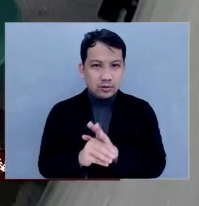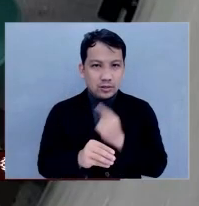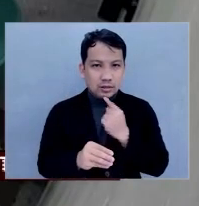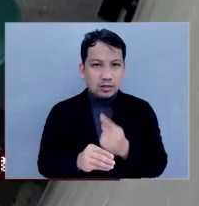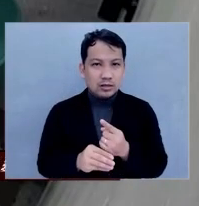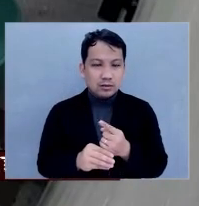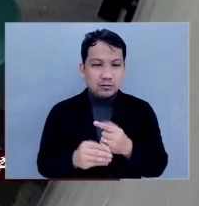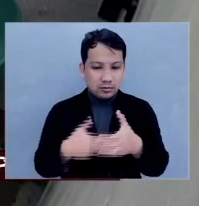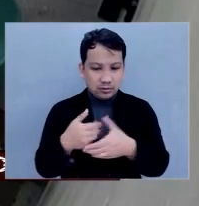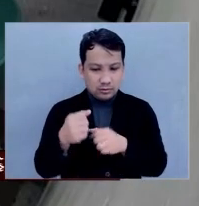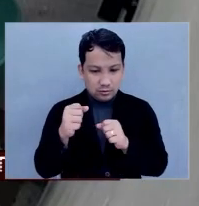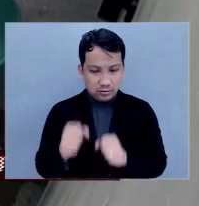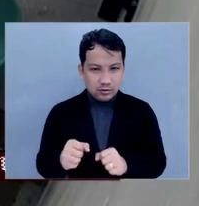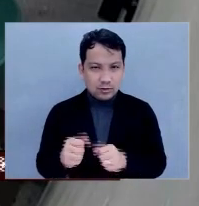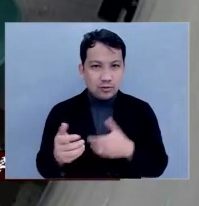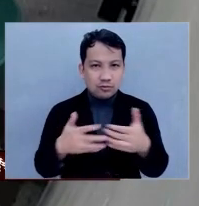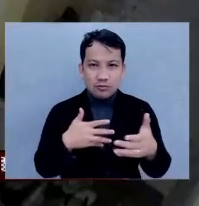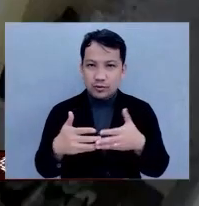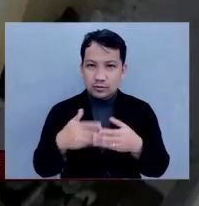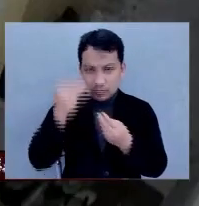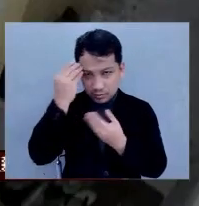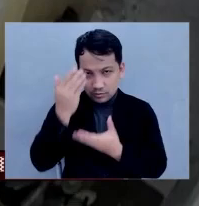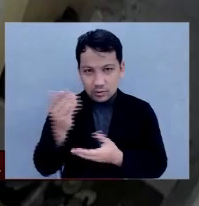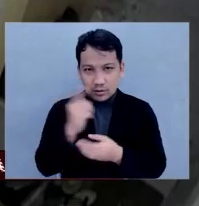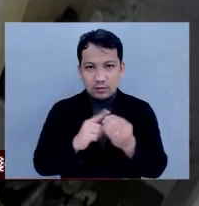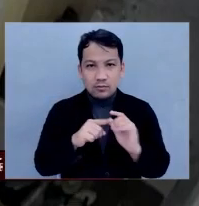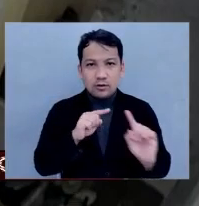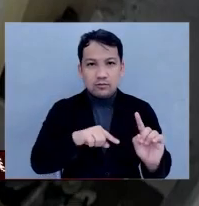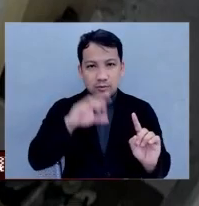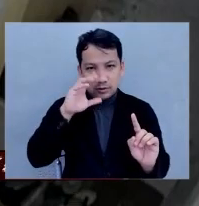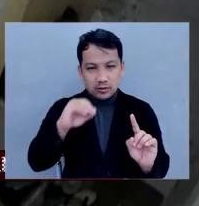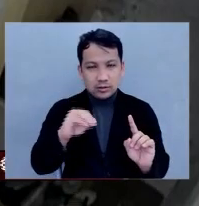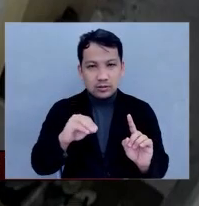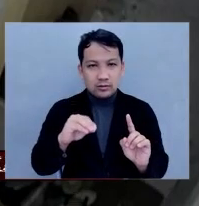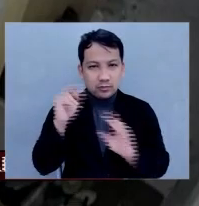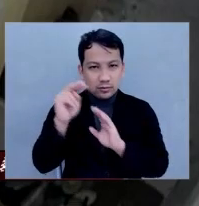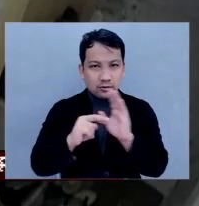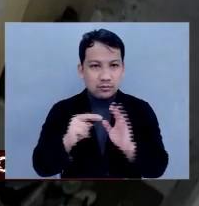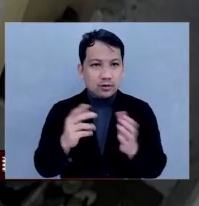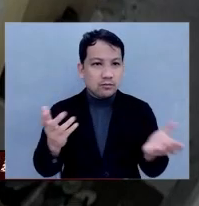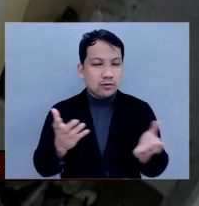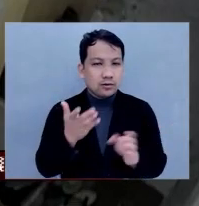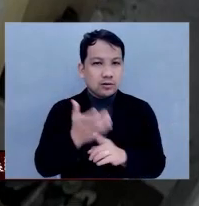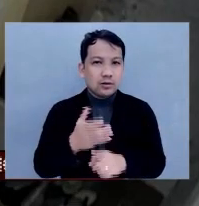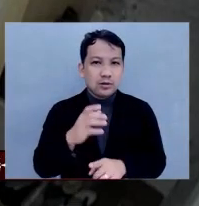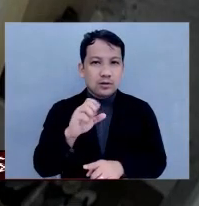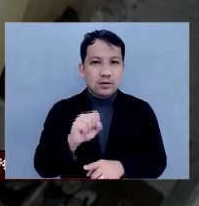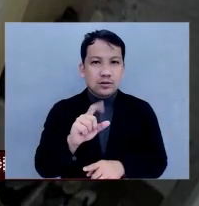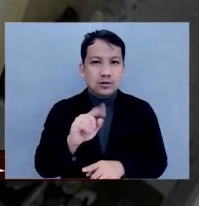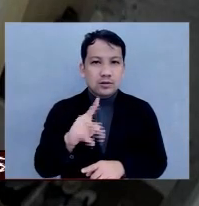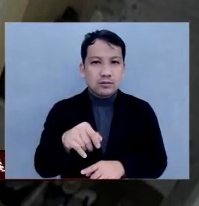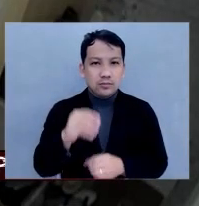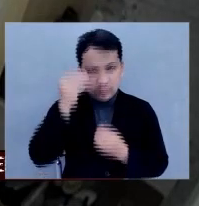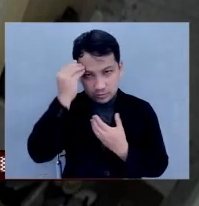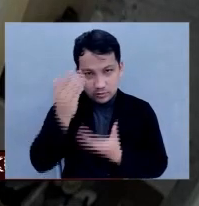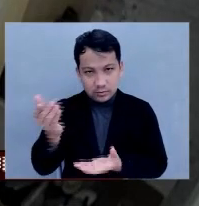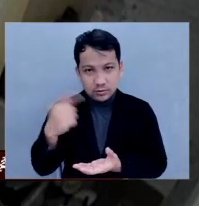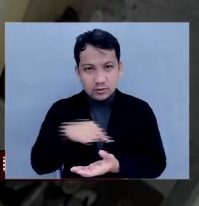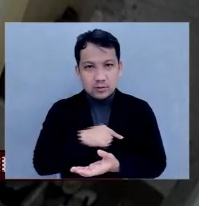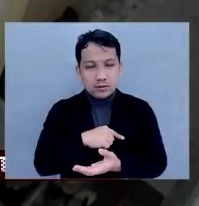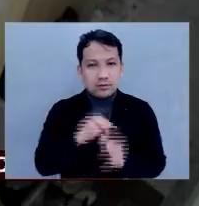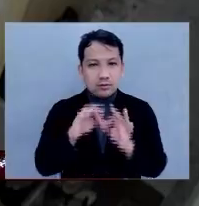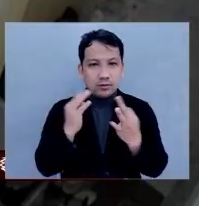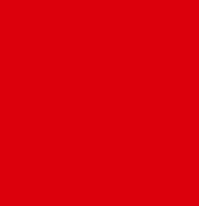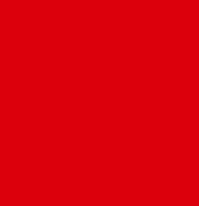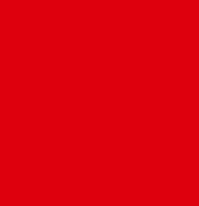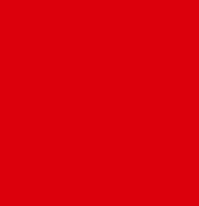nasa labas. Anumang impormasyon sa lalaking nasa video at sa kinaroroonan ni September, ipagbigay alam lamang sa pamilya